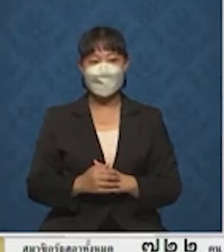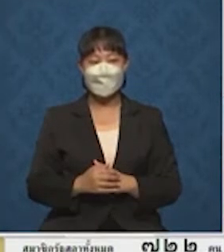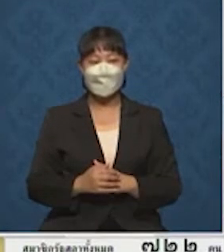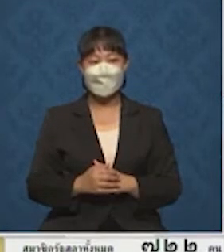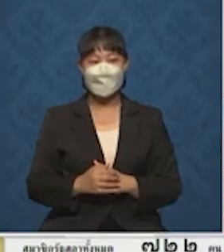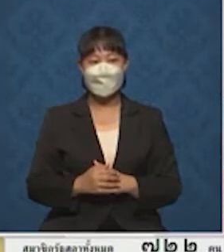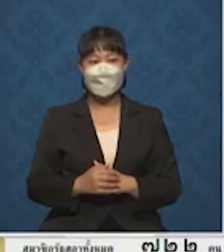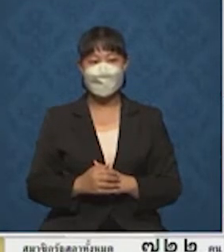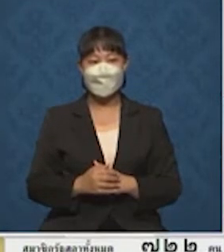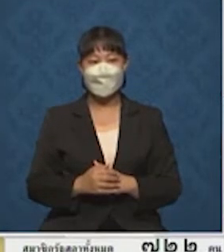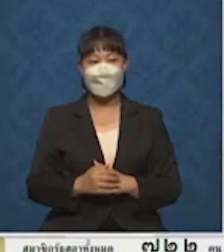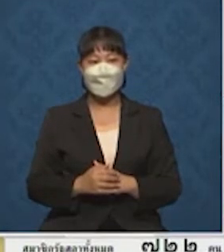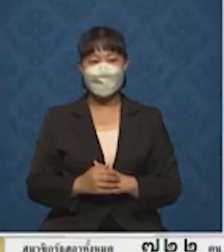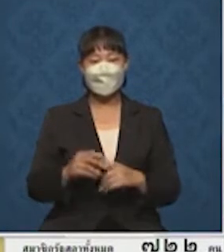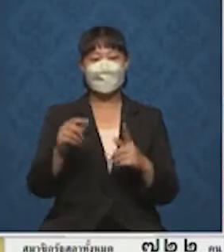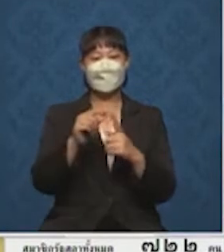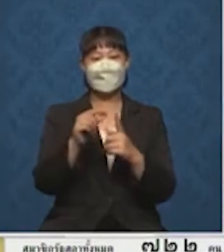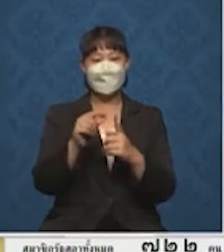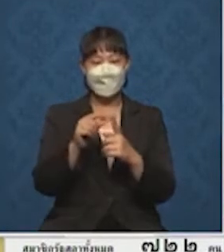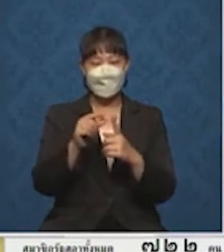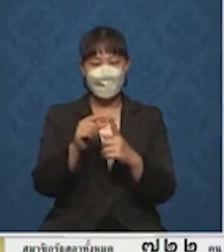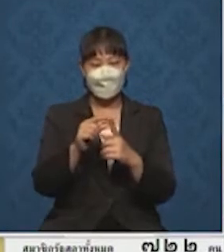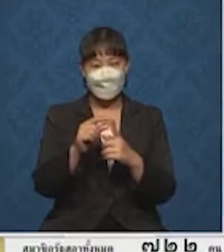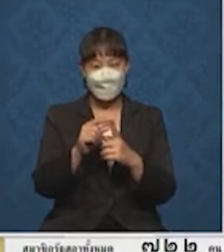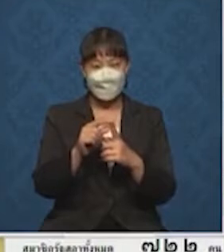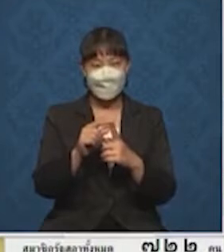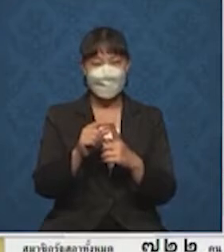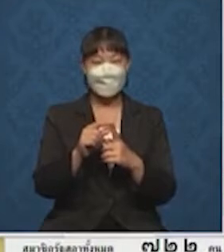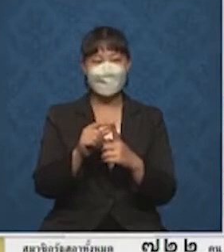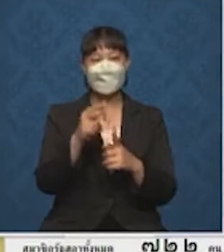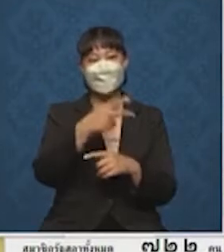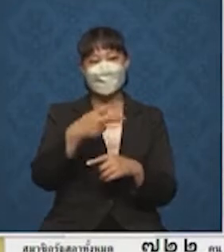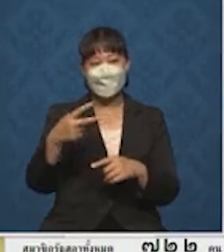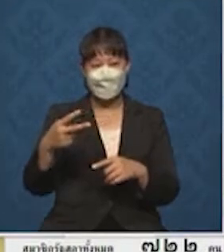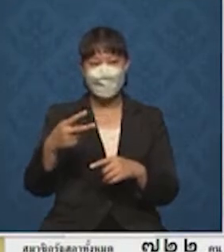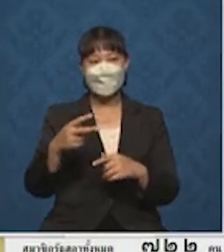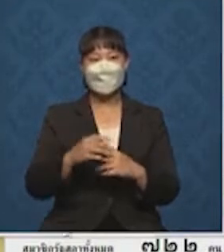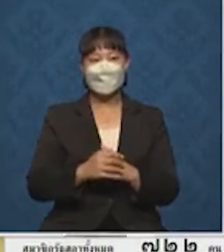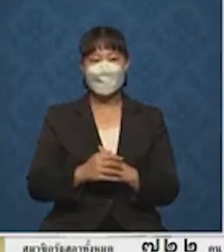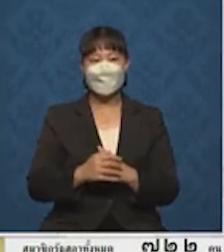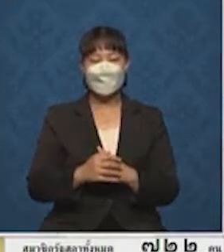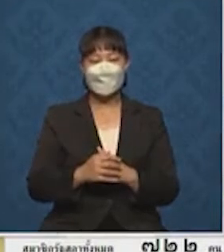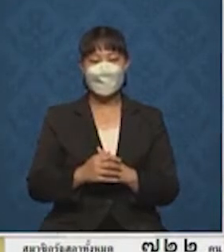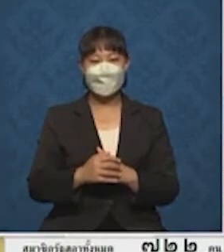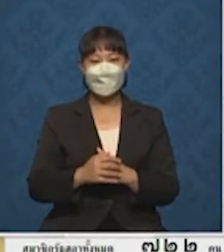ผมมีภาษามารยูซึงผมไม่ใช่คนมารยูแต่ท่านสาทยาารย